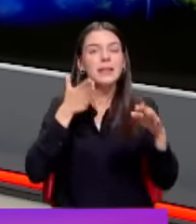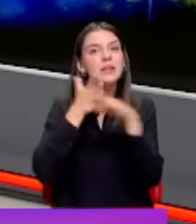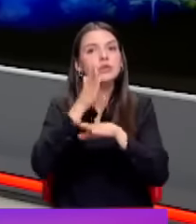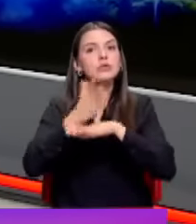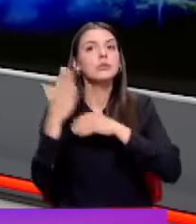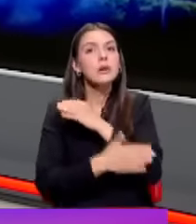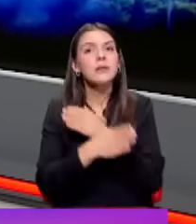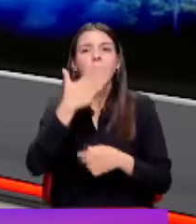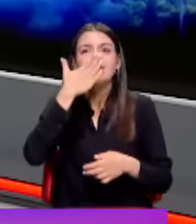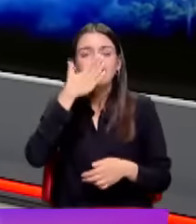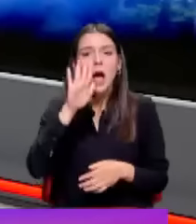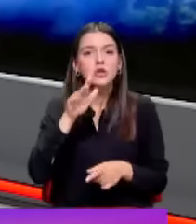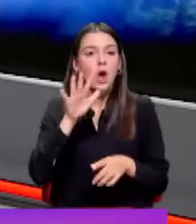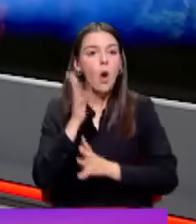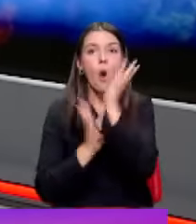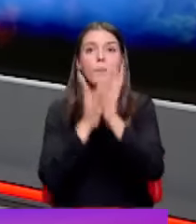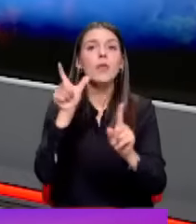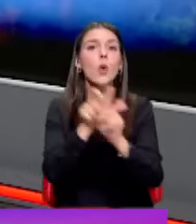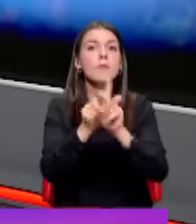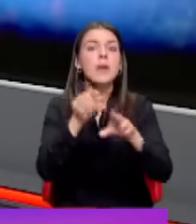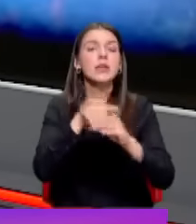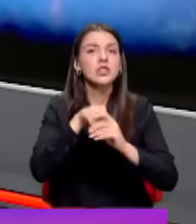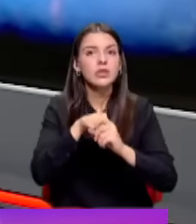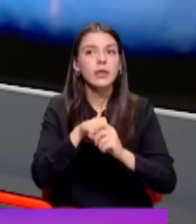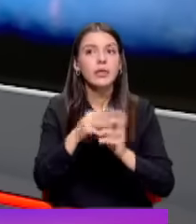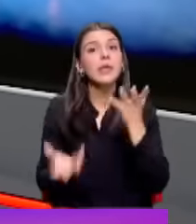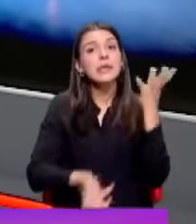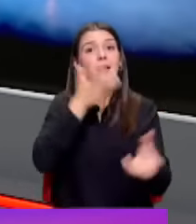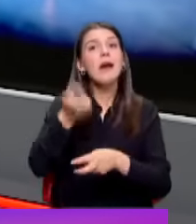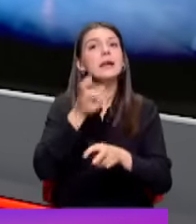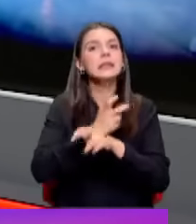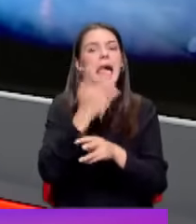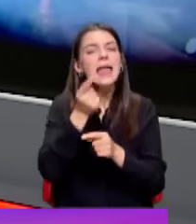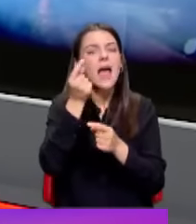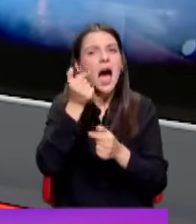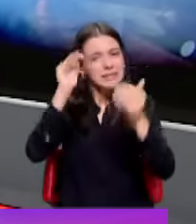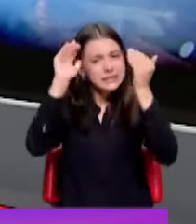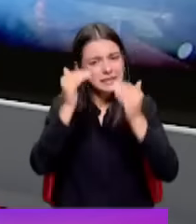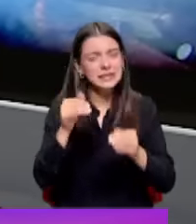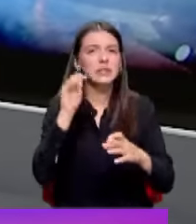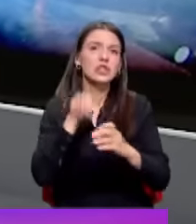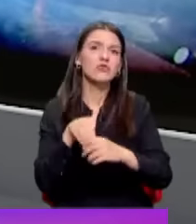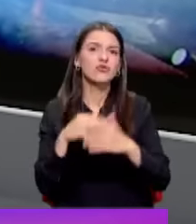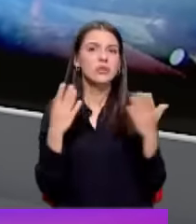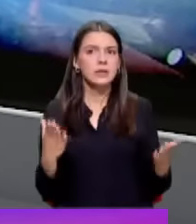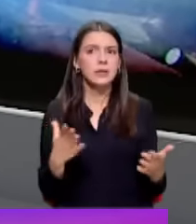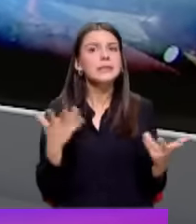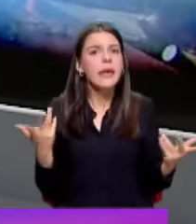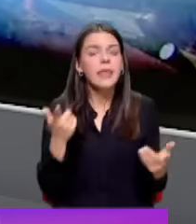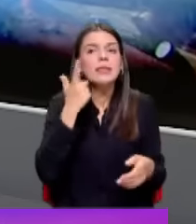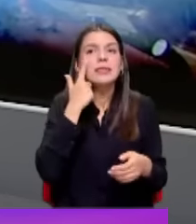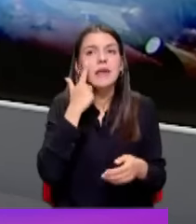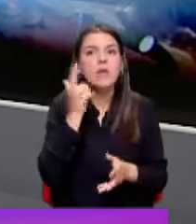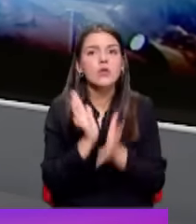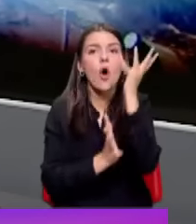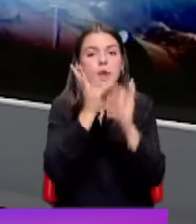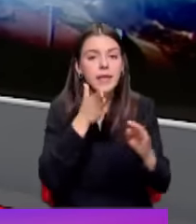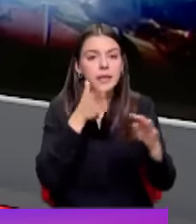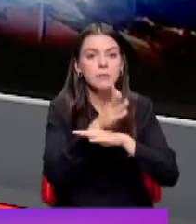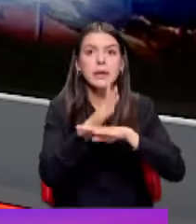yasağı tamamen ormanları korumak adınadır ve yangın riskinin en aza indirilmesi adınadır. Zaten devletimizin ormanlara